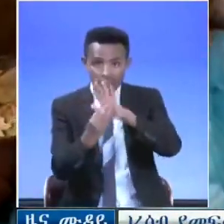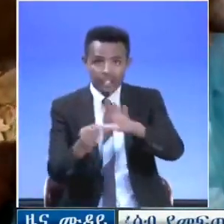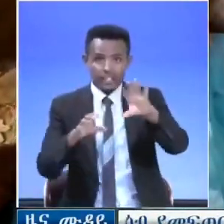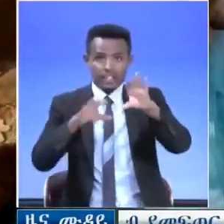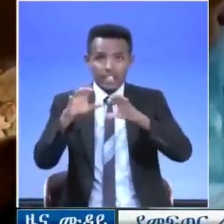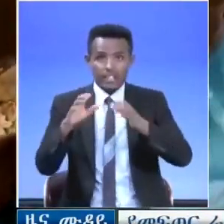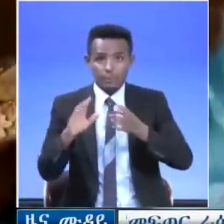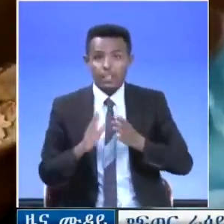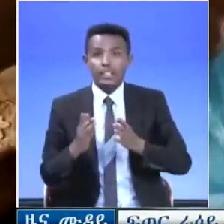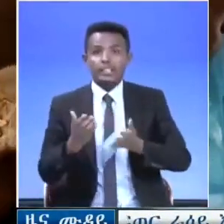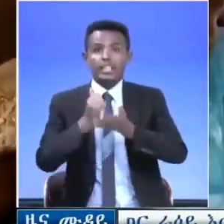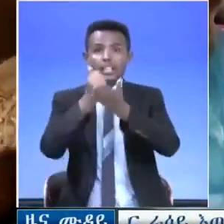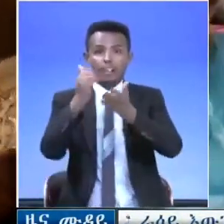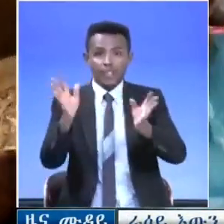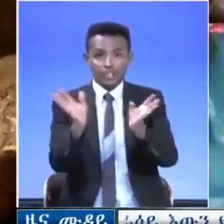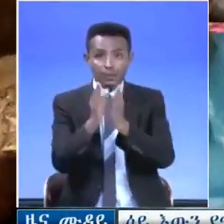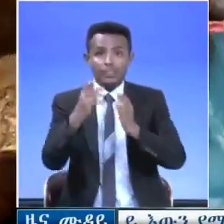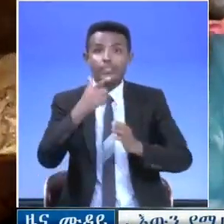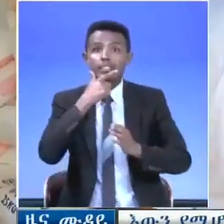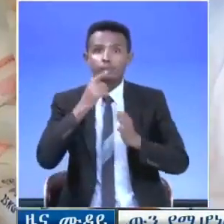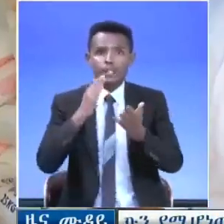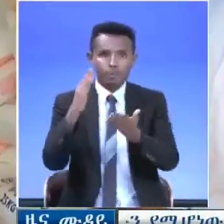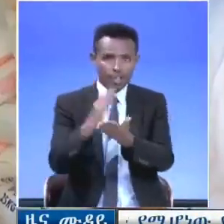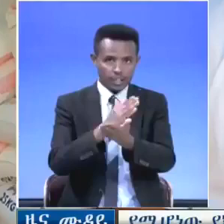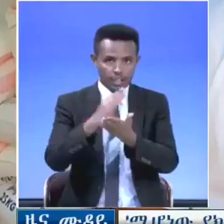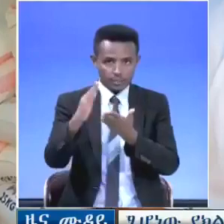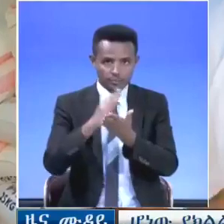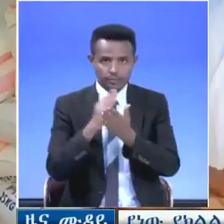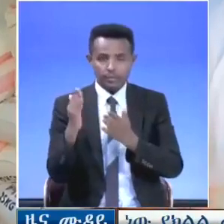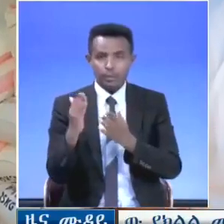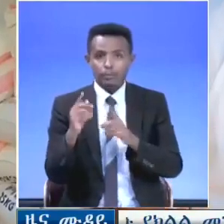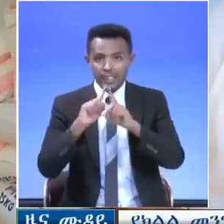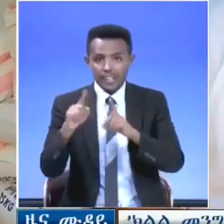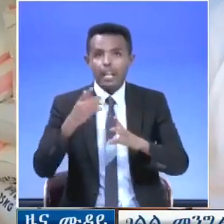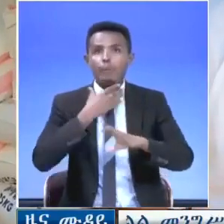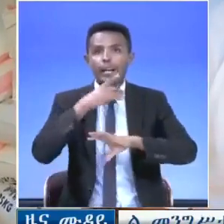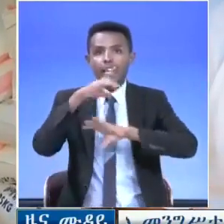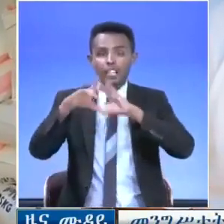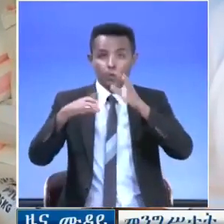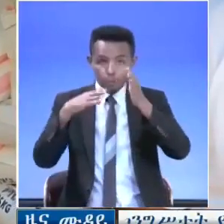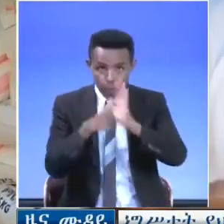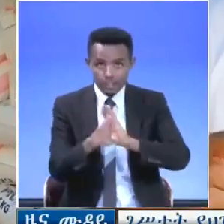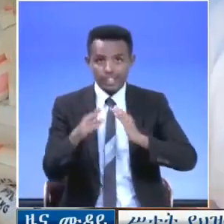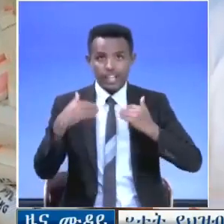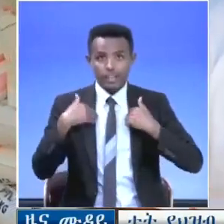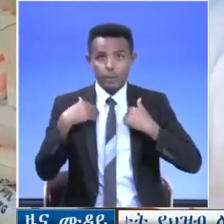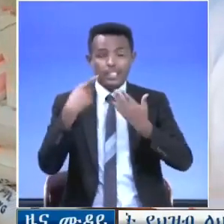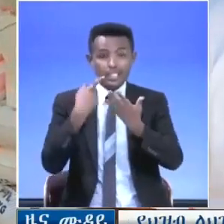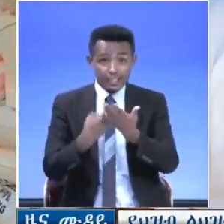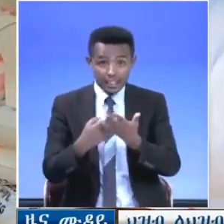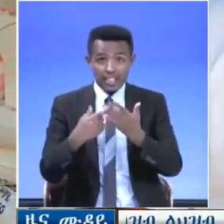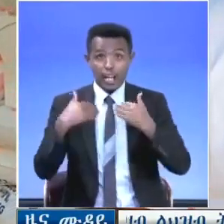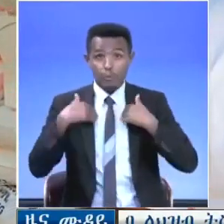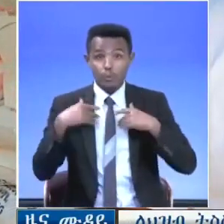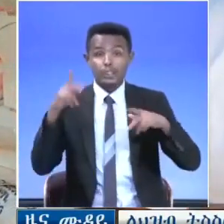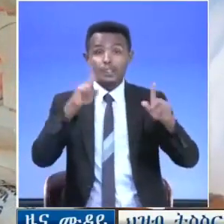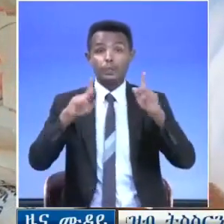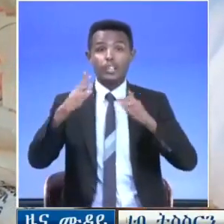የድጋፍ አሰባሳቢዎቹ ትዝብታቸውን አጋርተውናል። በተለይ አማራ ክልል ውስጥ ነው አሁን ያለነው። እዚህ ያሉ